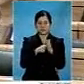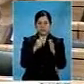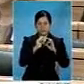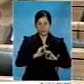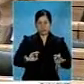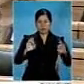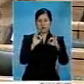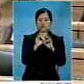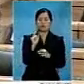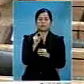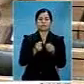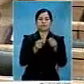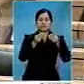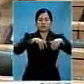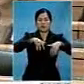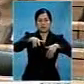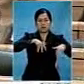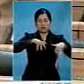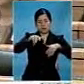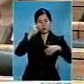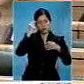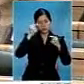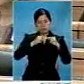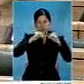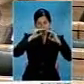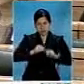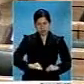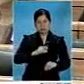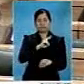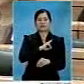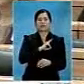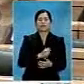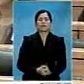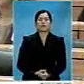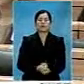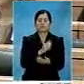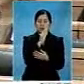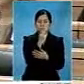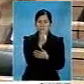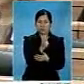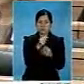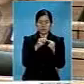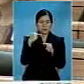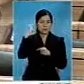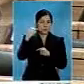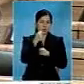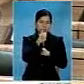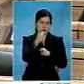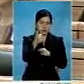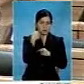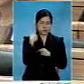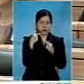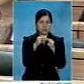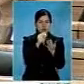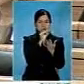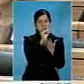ว่าให้ประชาชนเขาเป็นคนตัดสินนะครับเขาเห็นว่าผู้หญิงดีเขาจะเลือกเอาผู้หญิงมาจากทุกจังหวัดกัน